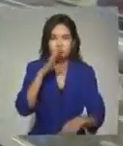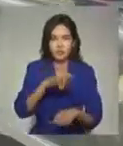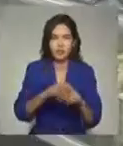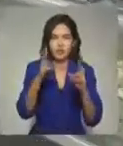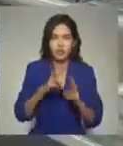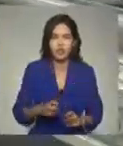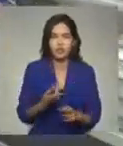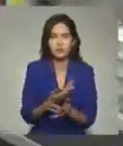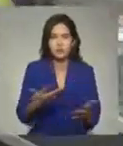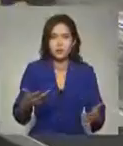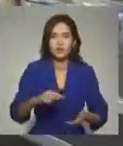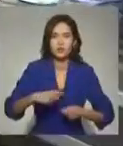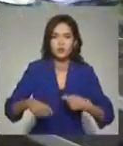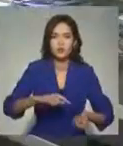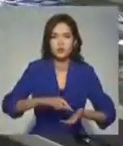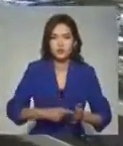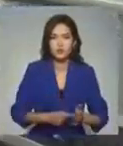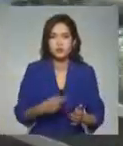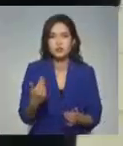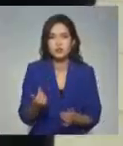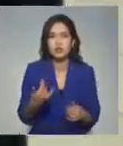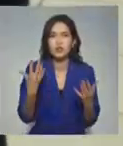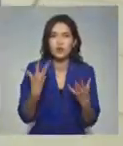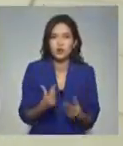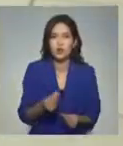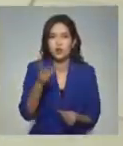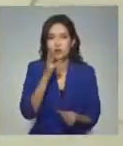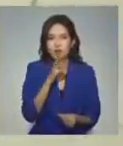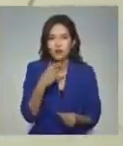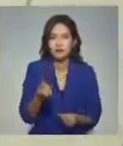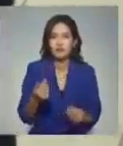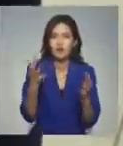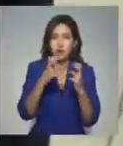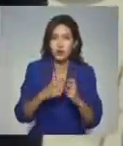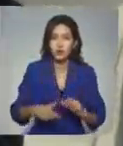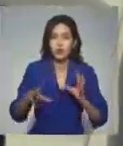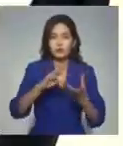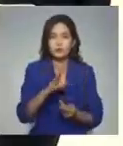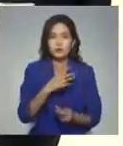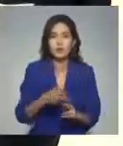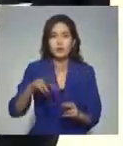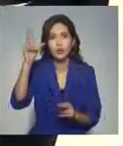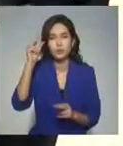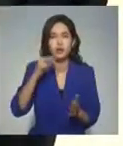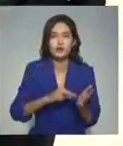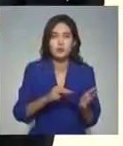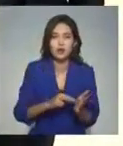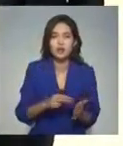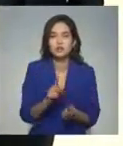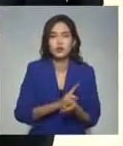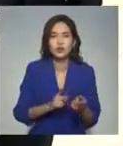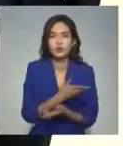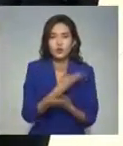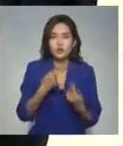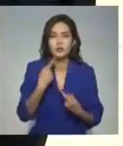олар бірнеше сауда нүктесіне рейд жүргізді. Үш ай бұрында осындай мониторинг жасалған. Содан бері көп тауардың бағасында айтарлықтай өзгеріс жоқ дейді